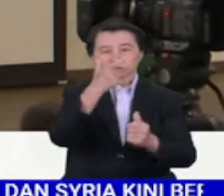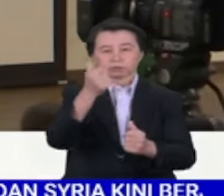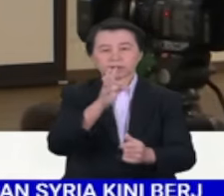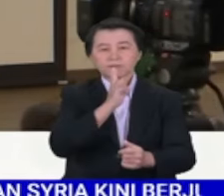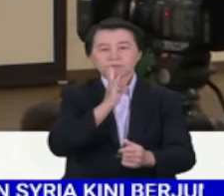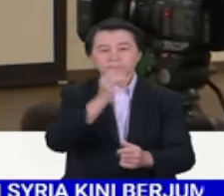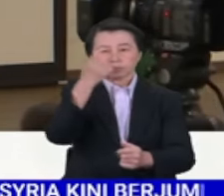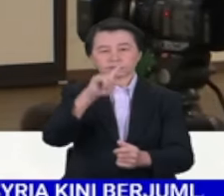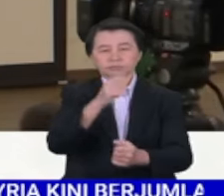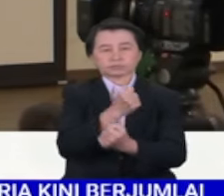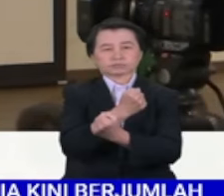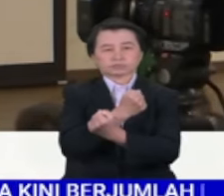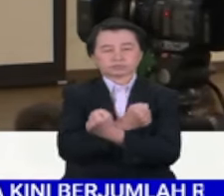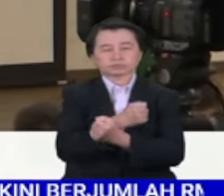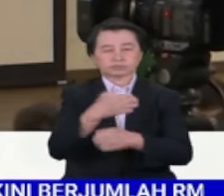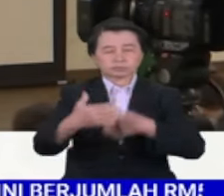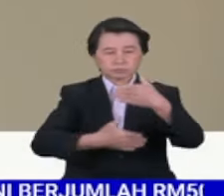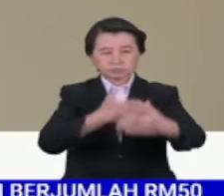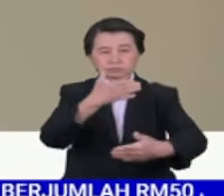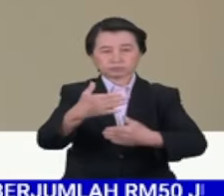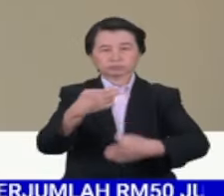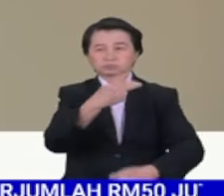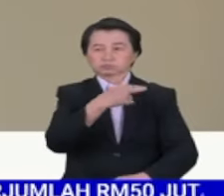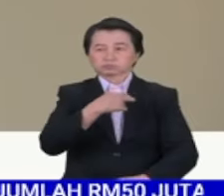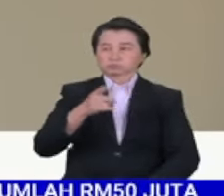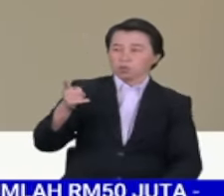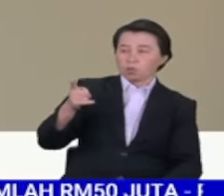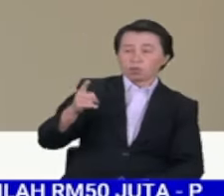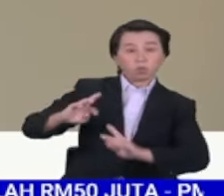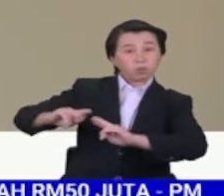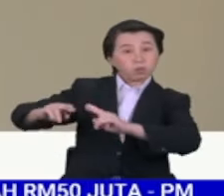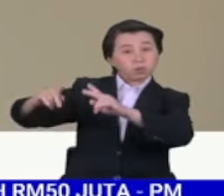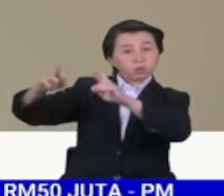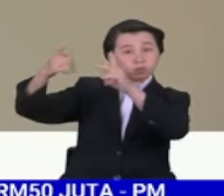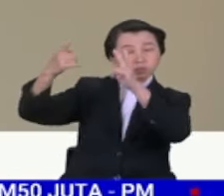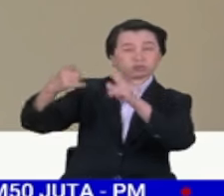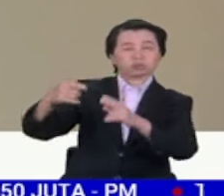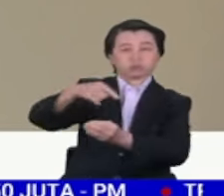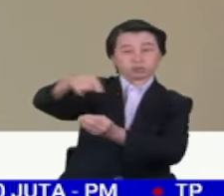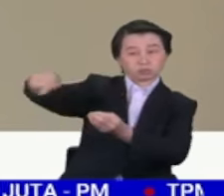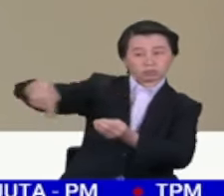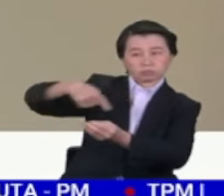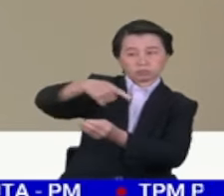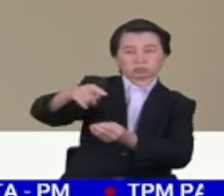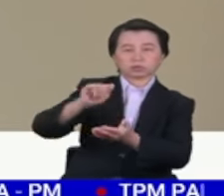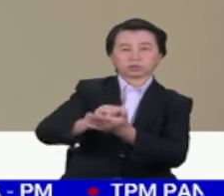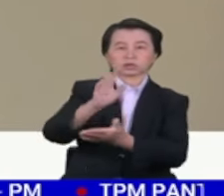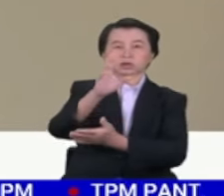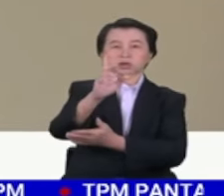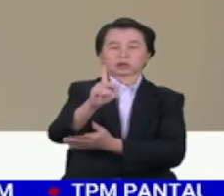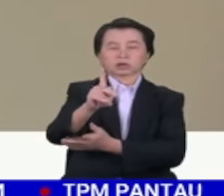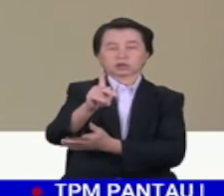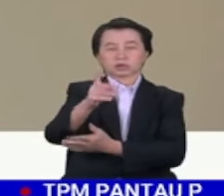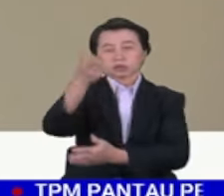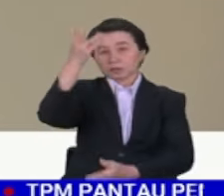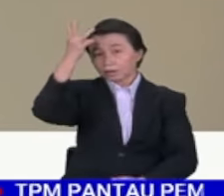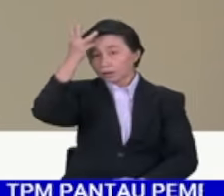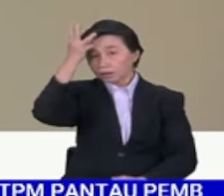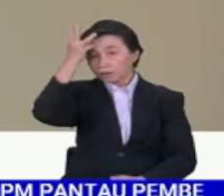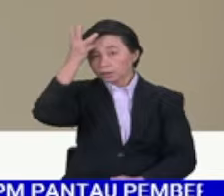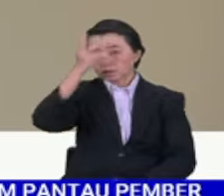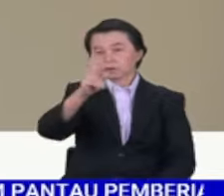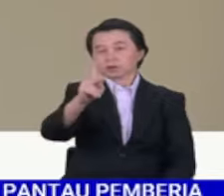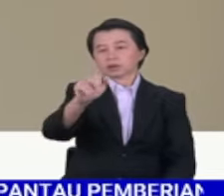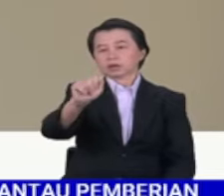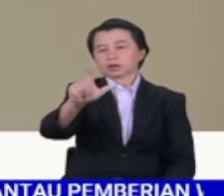katanya bagi menyaingi kemajuan Indonesia yang kini sedang membangunkan nusantara di Kalimantan Beliau mengalami contoh